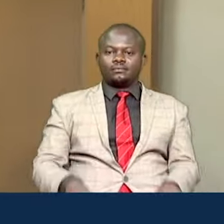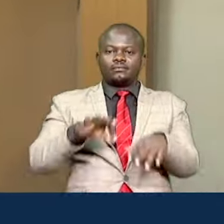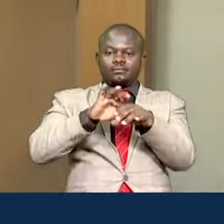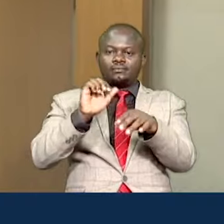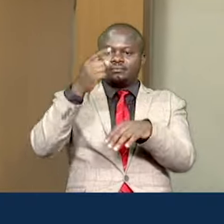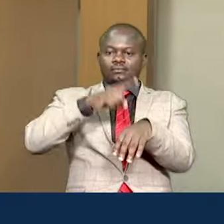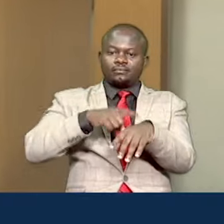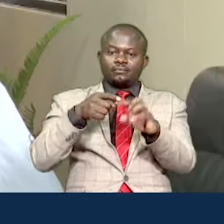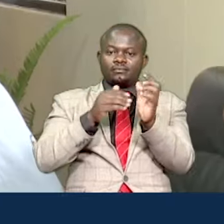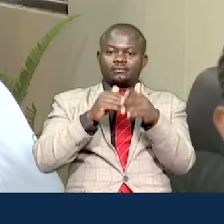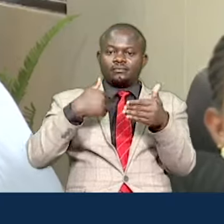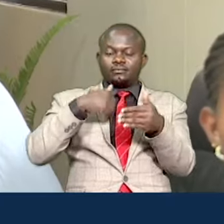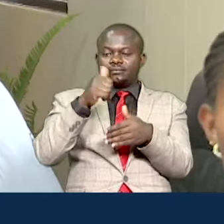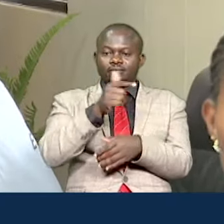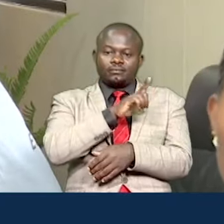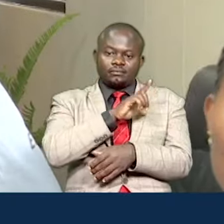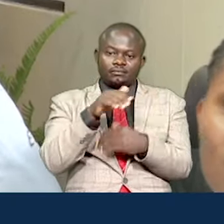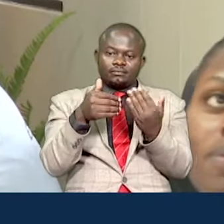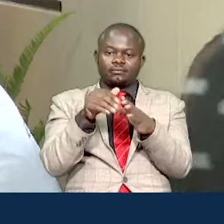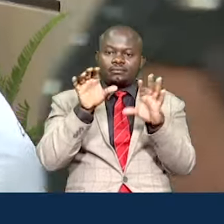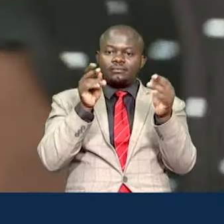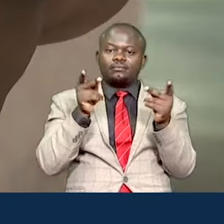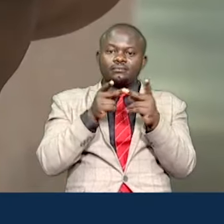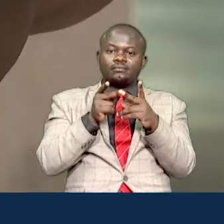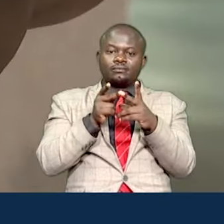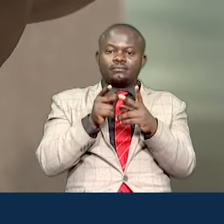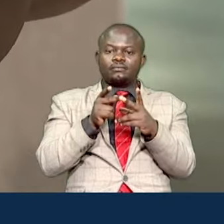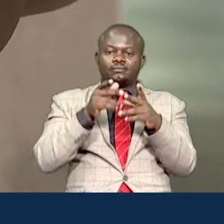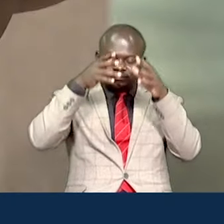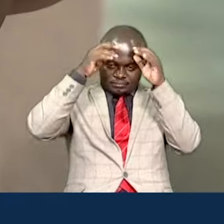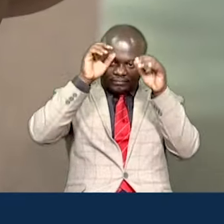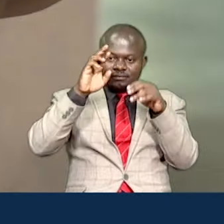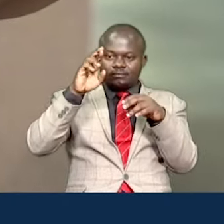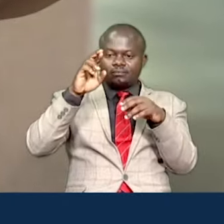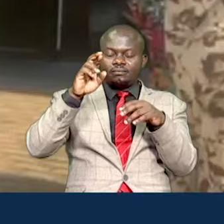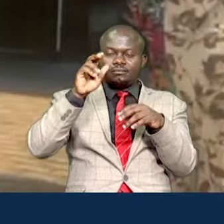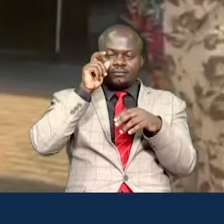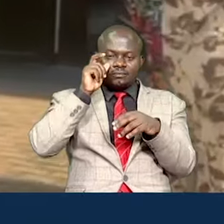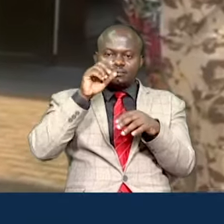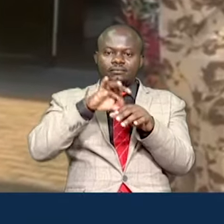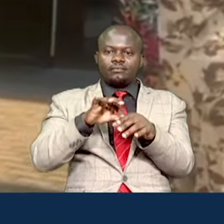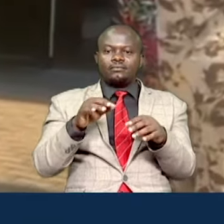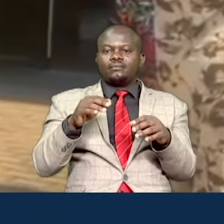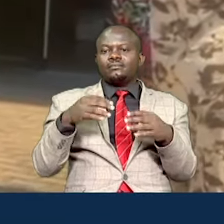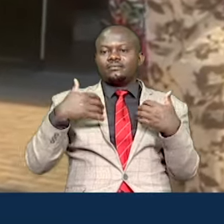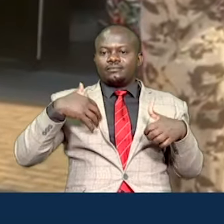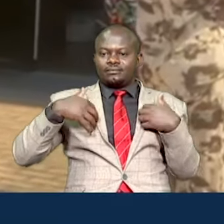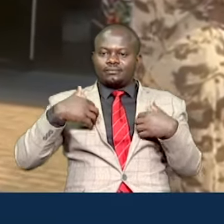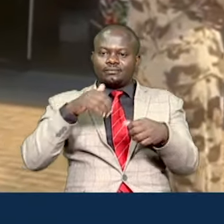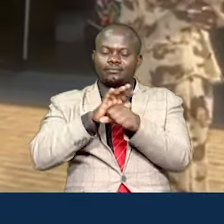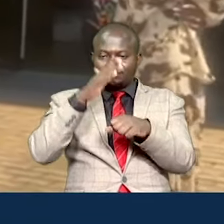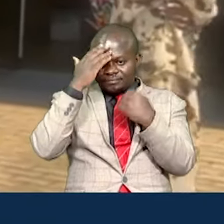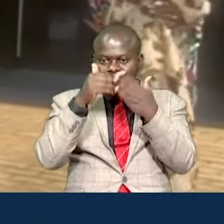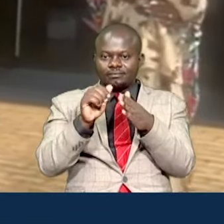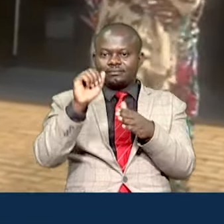nshuro ya mbere hari n'abagize andi mahirwe yo gutorera aho umukandida w'umuryango wa FPR Inkotanyi Paul Kagame yatoreye ndumva ndi so excited cyane kuba ari ubwa